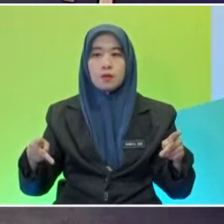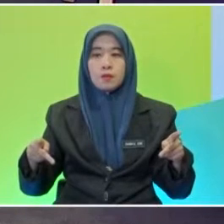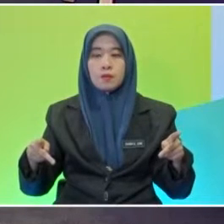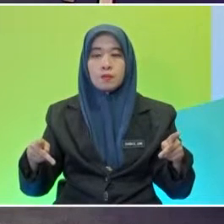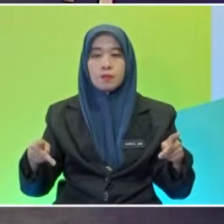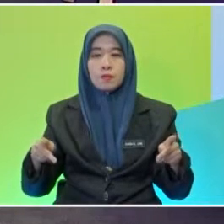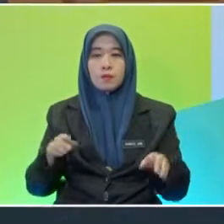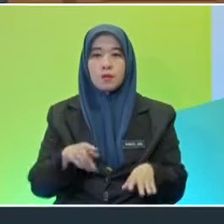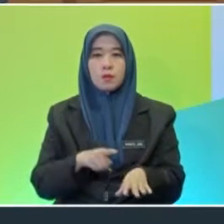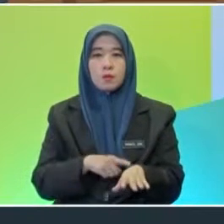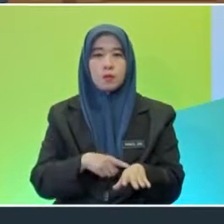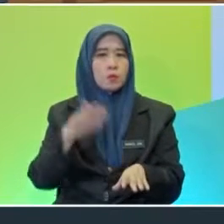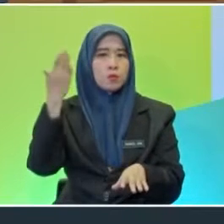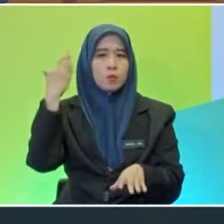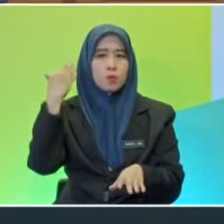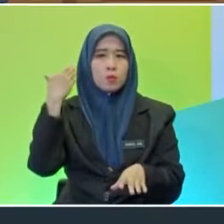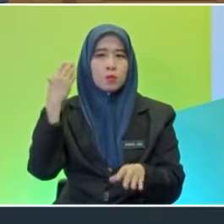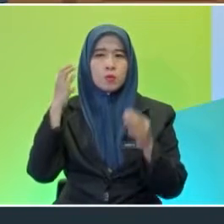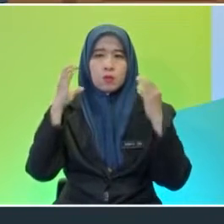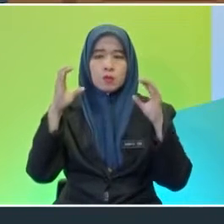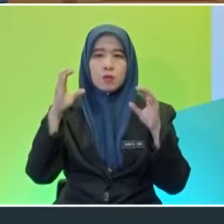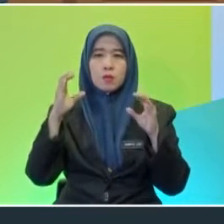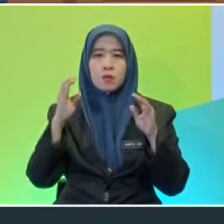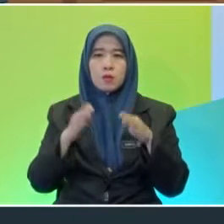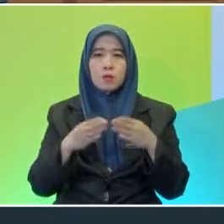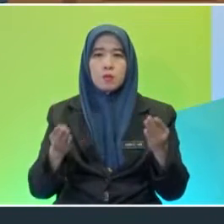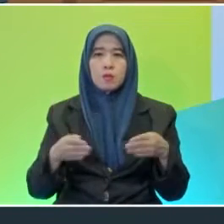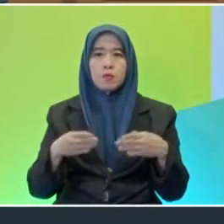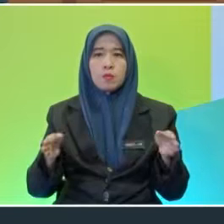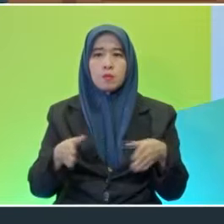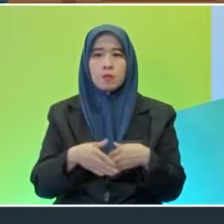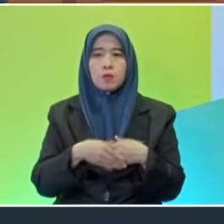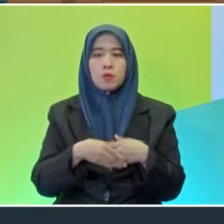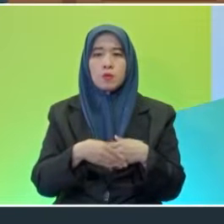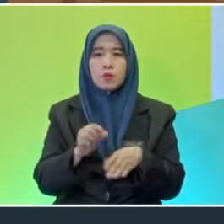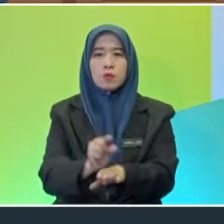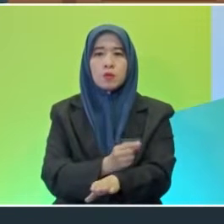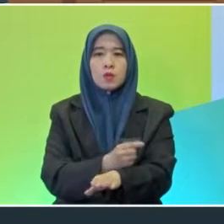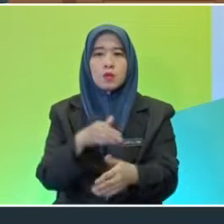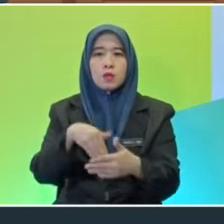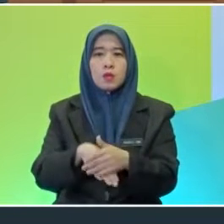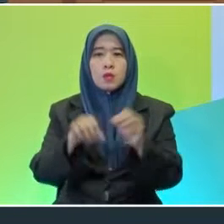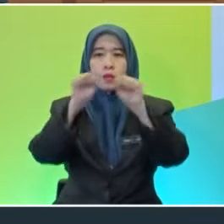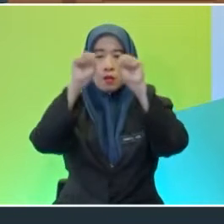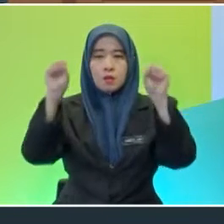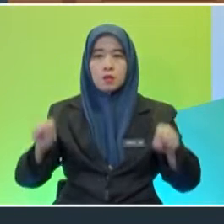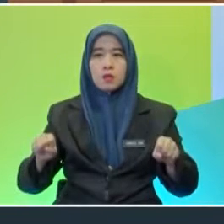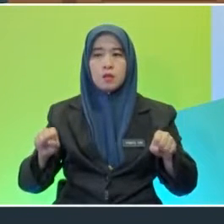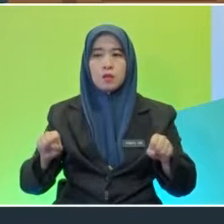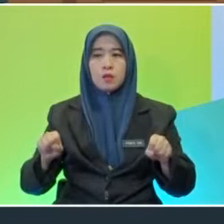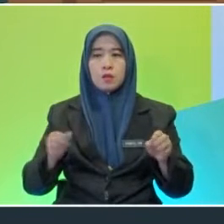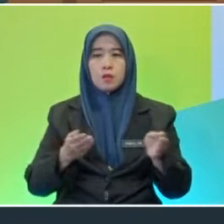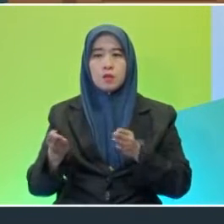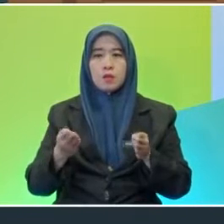pada masa dahulu Cikgu bahasa Melayu digunakan dalam sistem takbiran pada